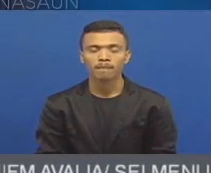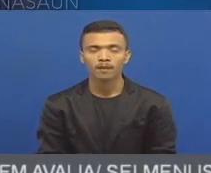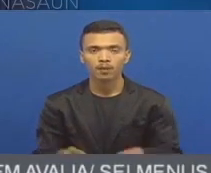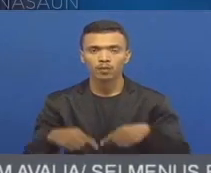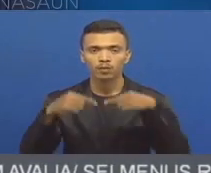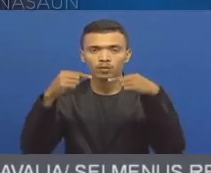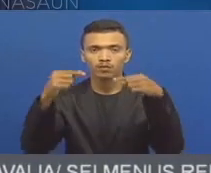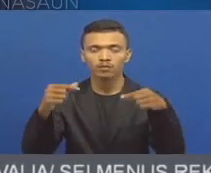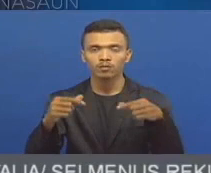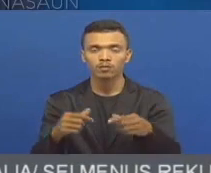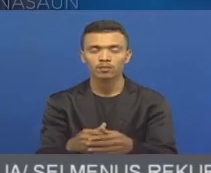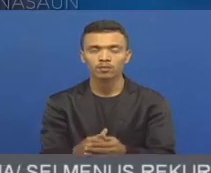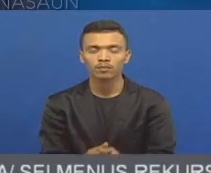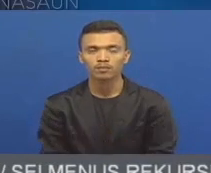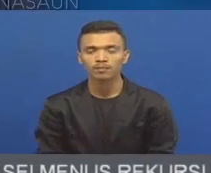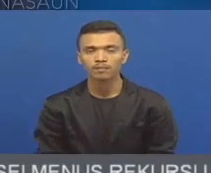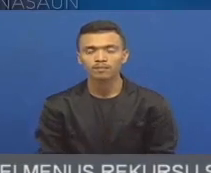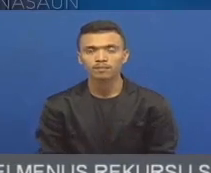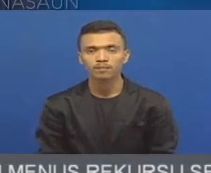fornese hasai labari sirnia